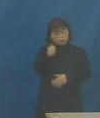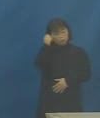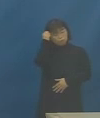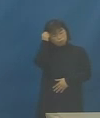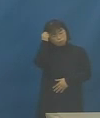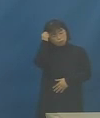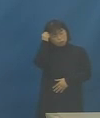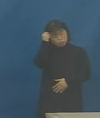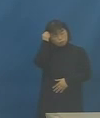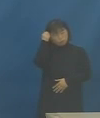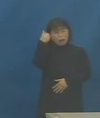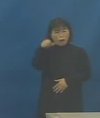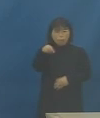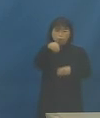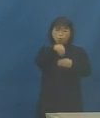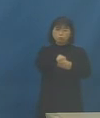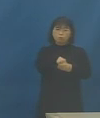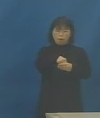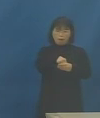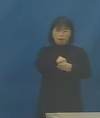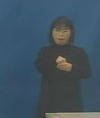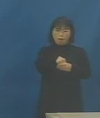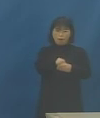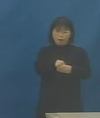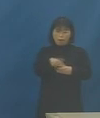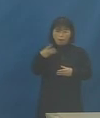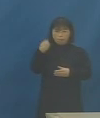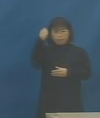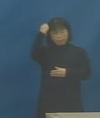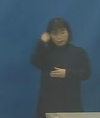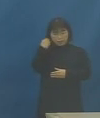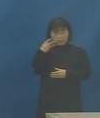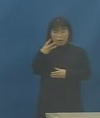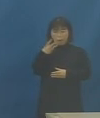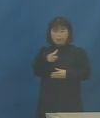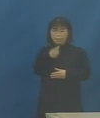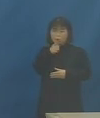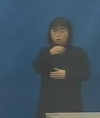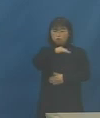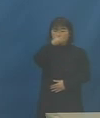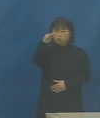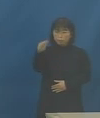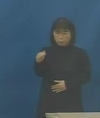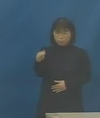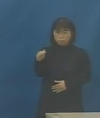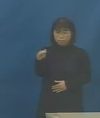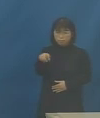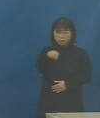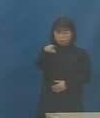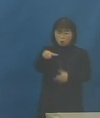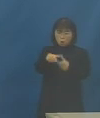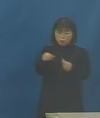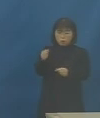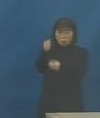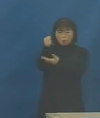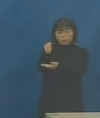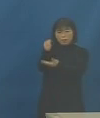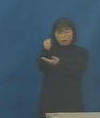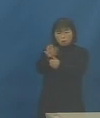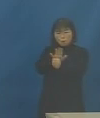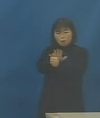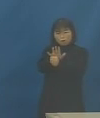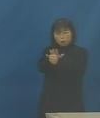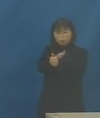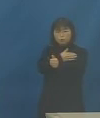含めてですね医療とこうあの三朝三徳山こうしたところについて日本遺産のバックアップとなる